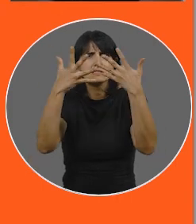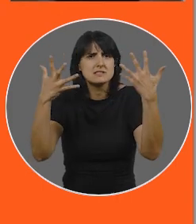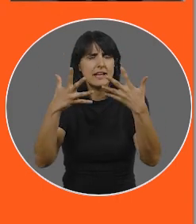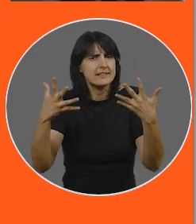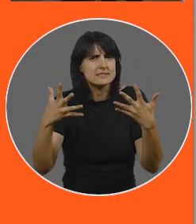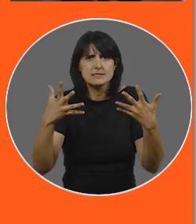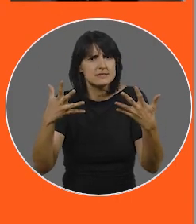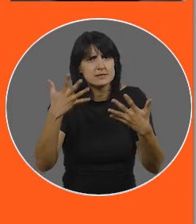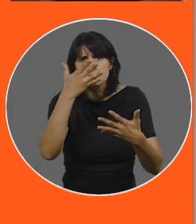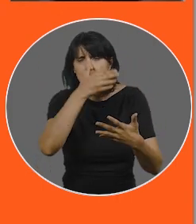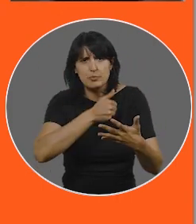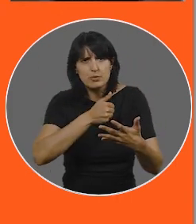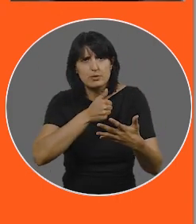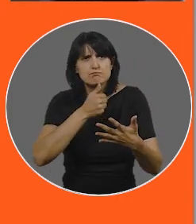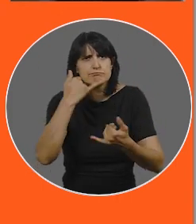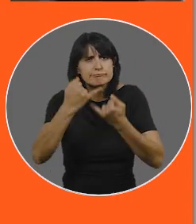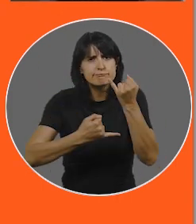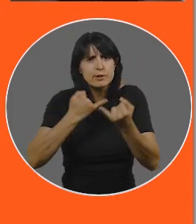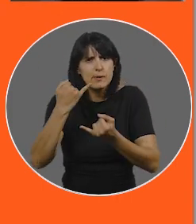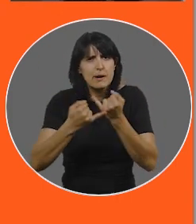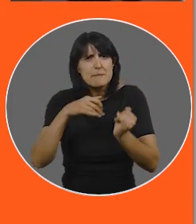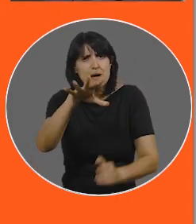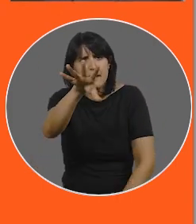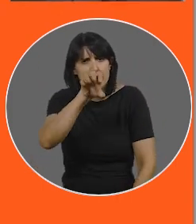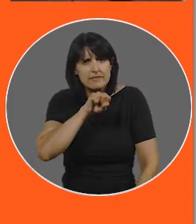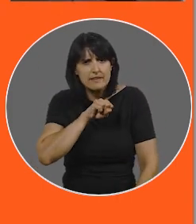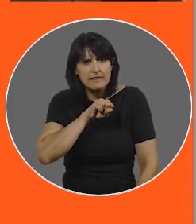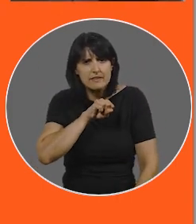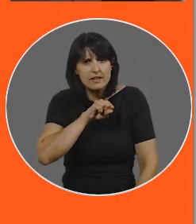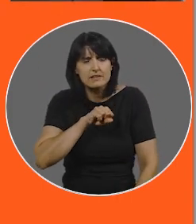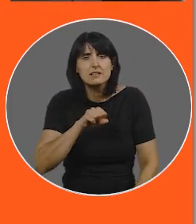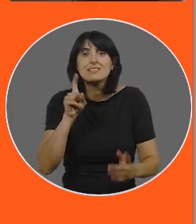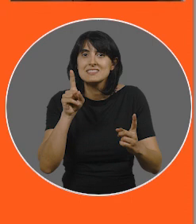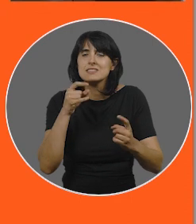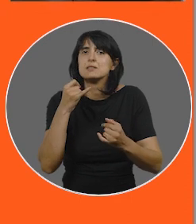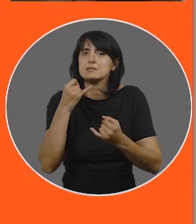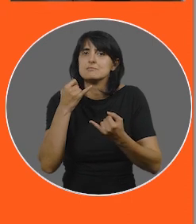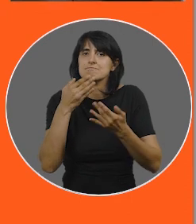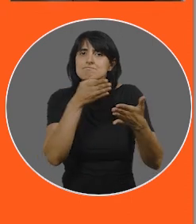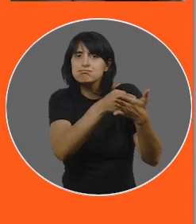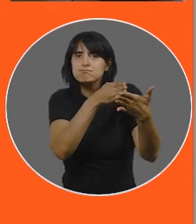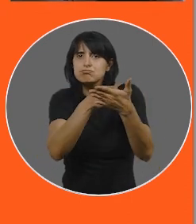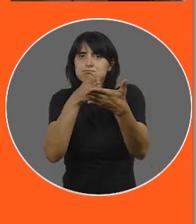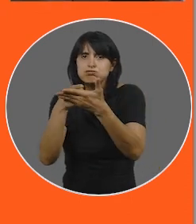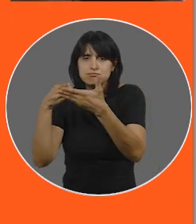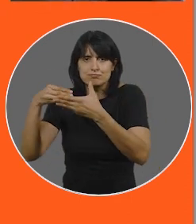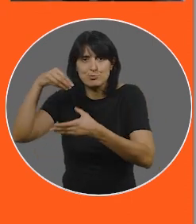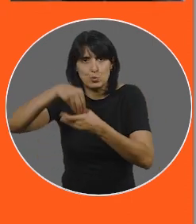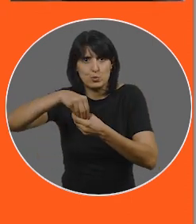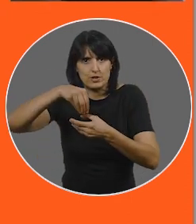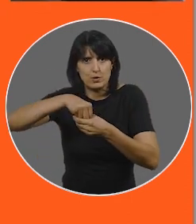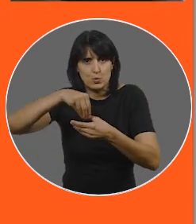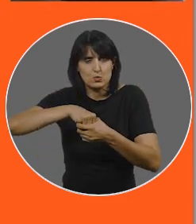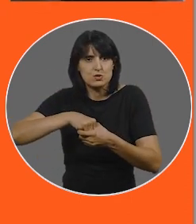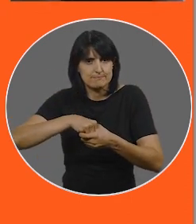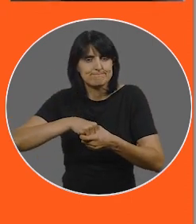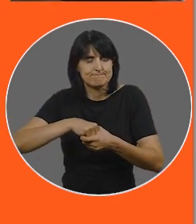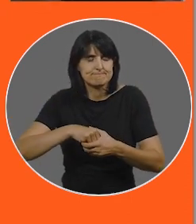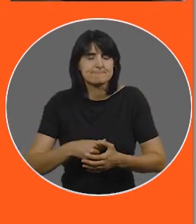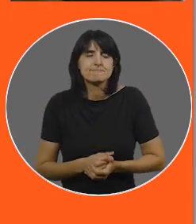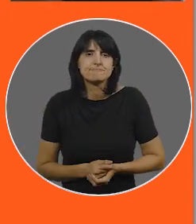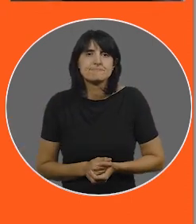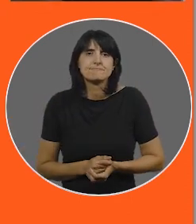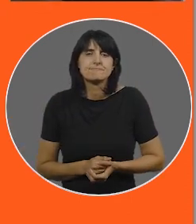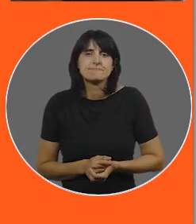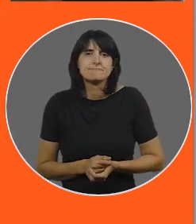text. Tinguem dificultat per llegir aquest text. Per tant, podem tenir dificultat per accedir a diversos components. Aquests són alguns dels